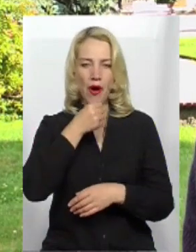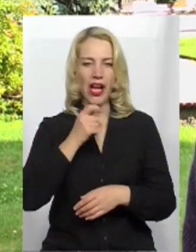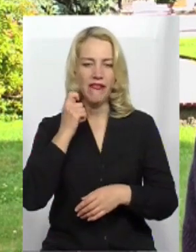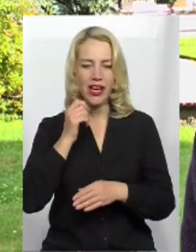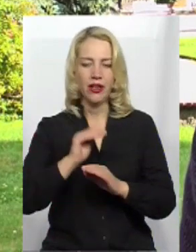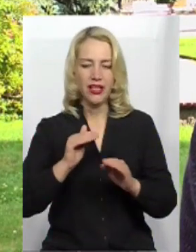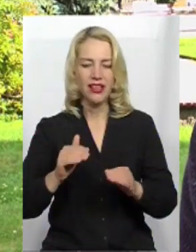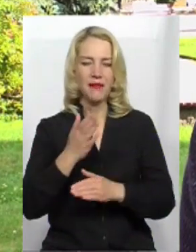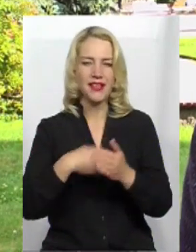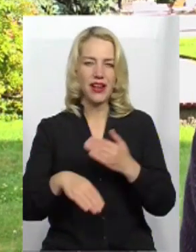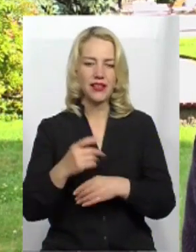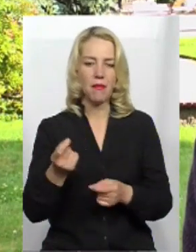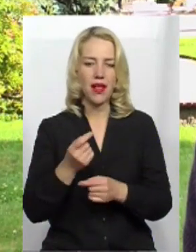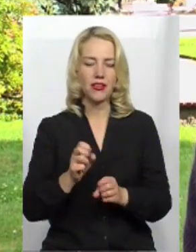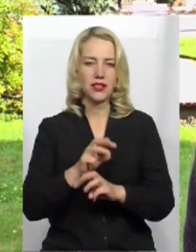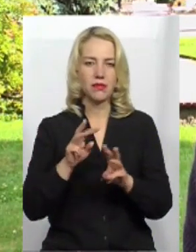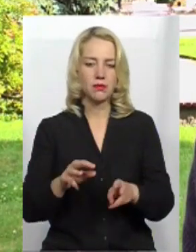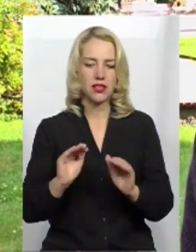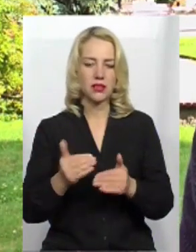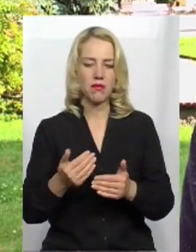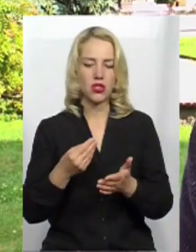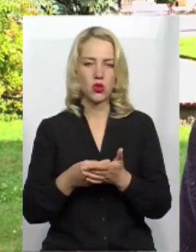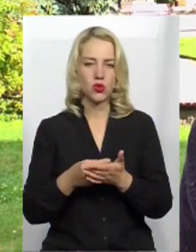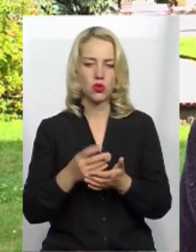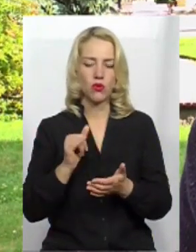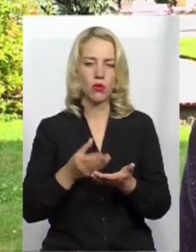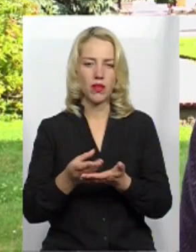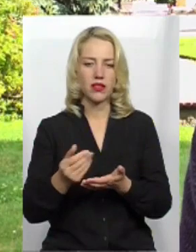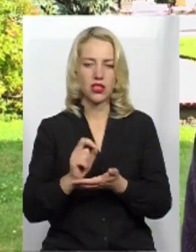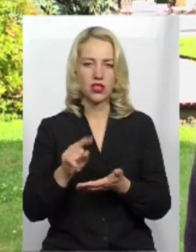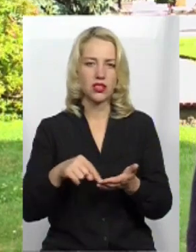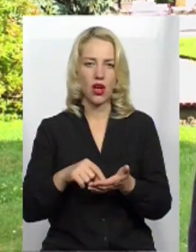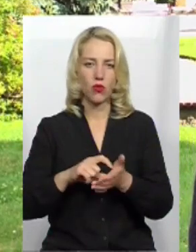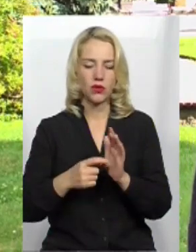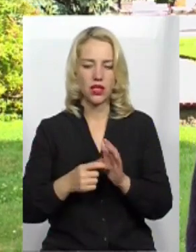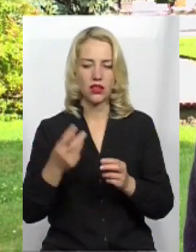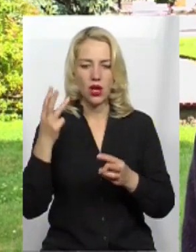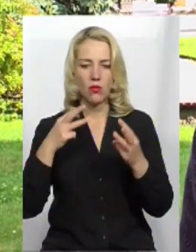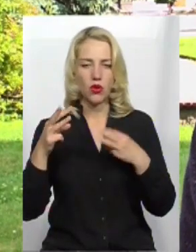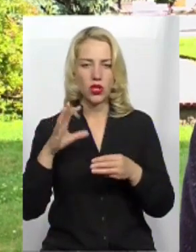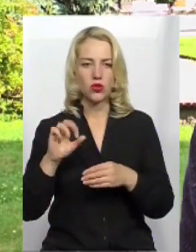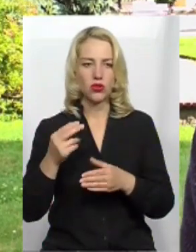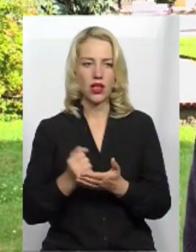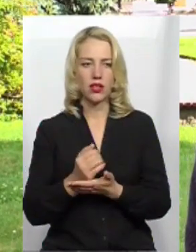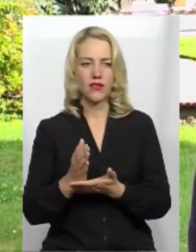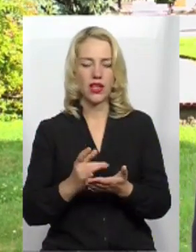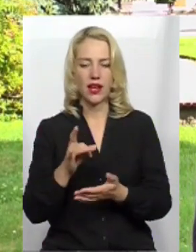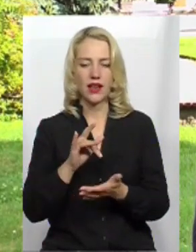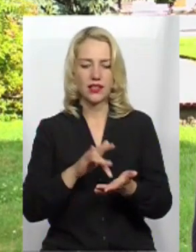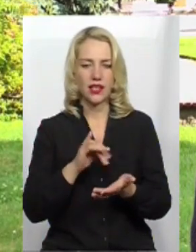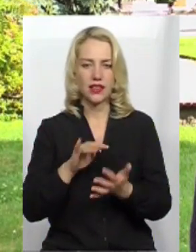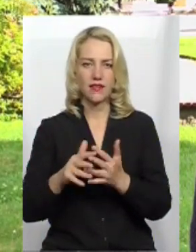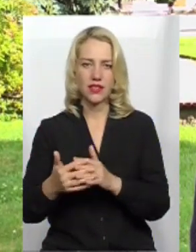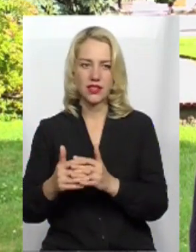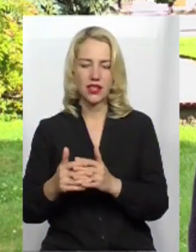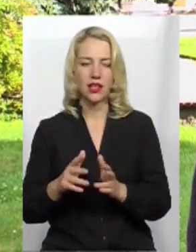інвалідам, малозабезпеченим, зменшення сум у платіжках за комуналку, модернізація об'єктів соціальної інфраструктури, райцентрів, сіл та